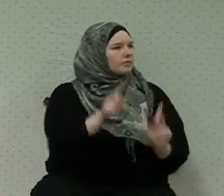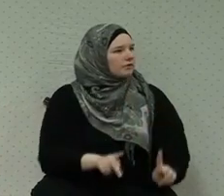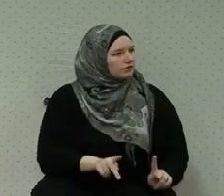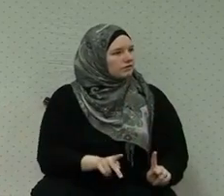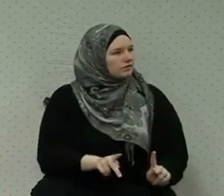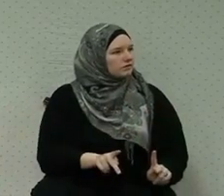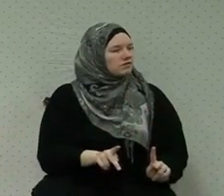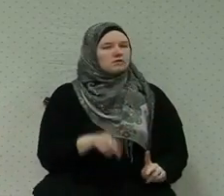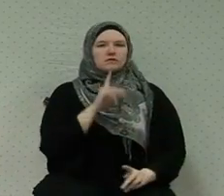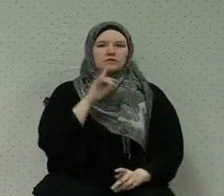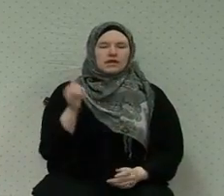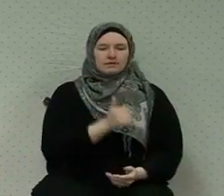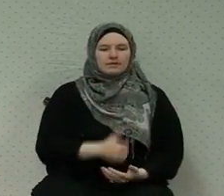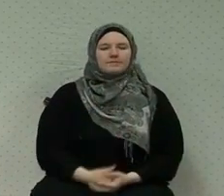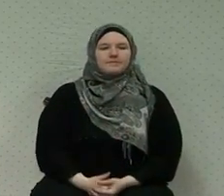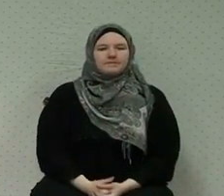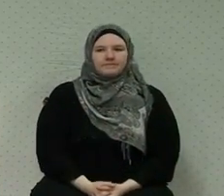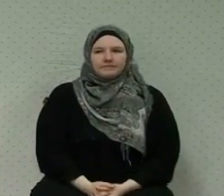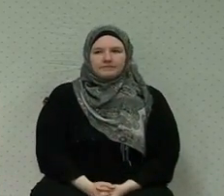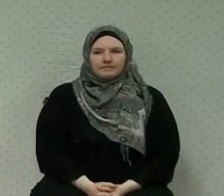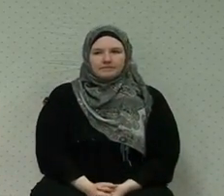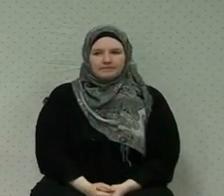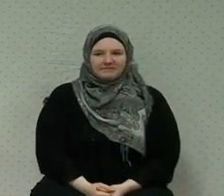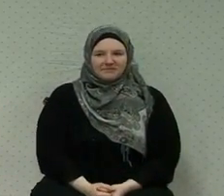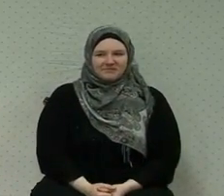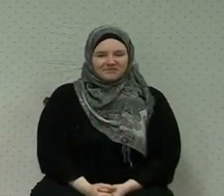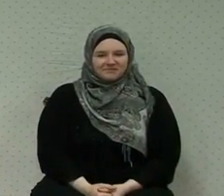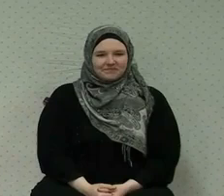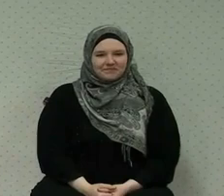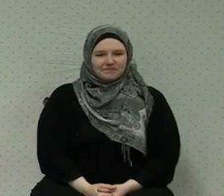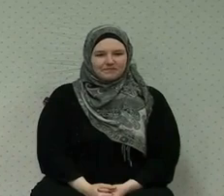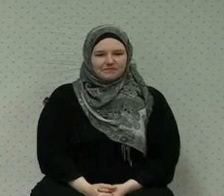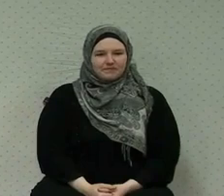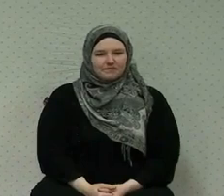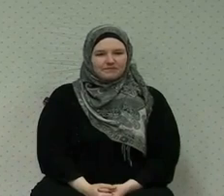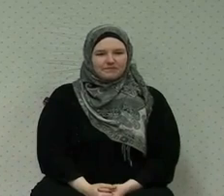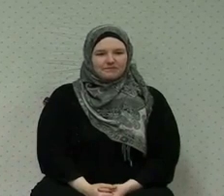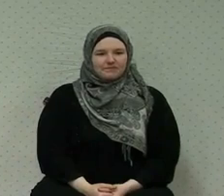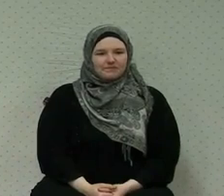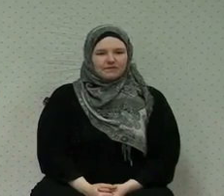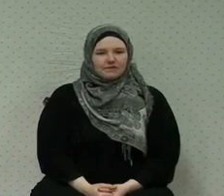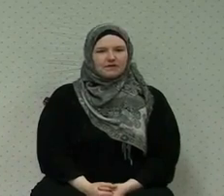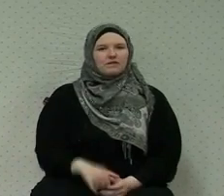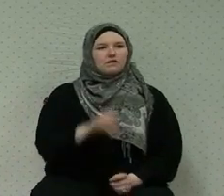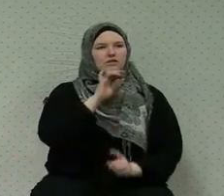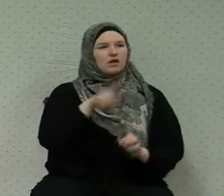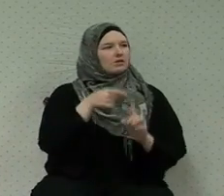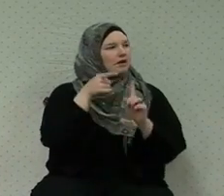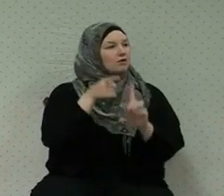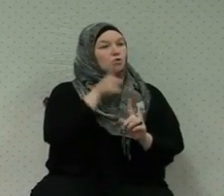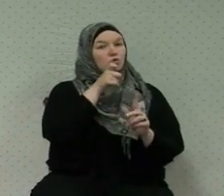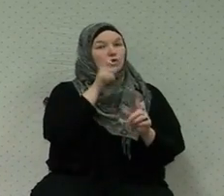وَلَا يَغُرَّنَّكُمْ بِاللَّهِ الْغَرُورِ الْغَرُورِ being the deceptive one, referring to